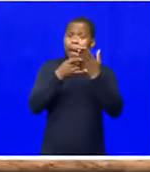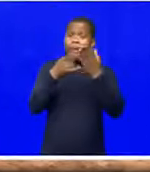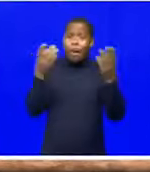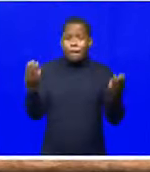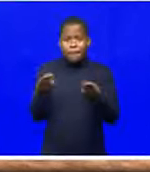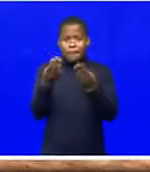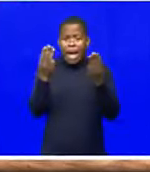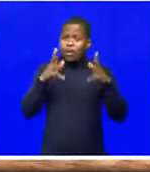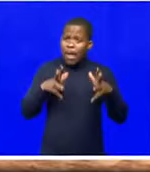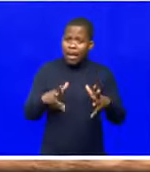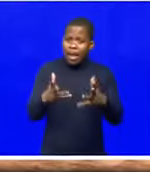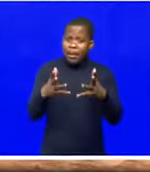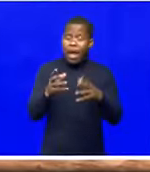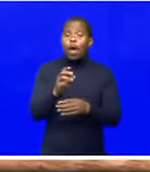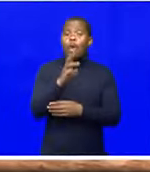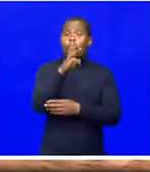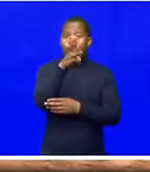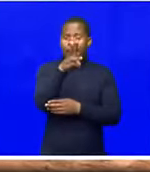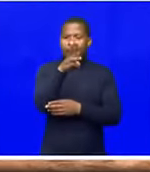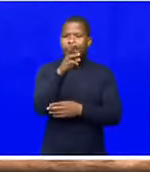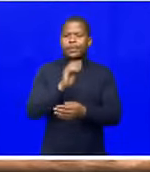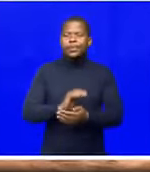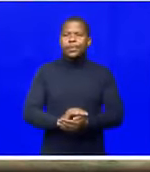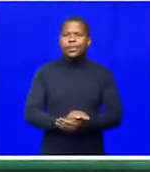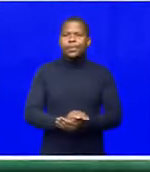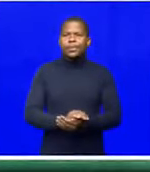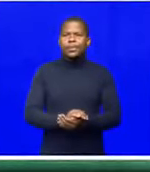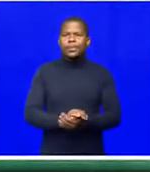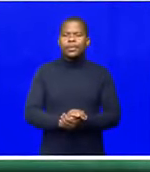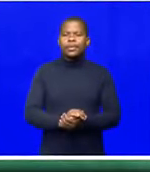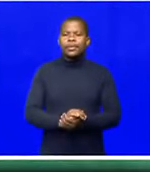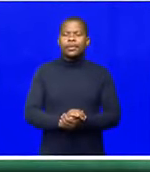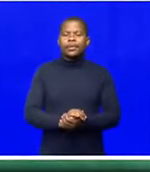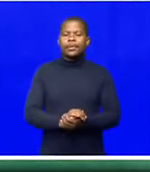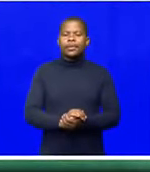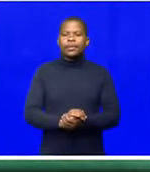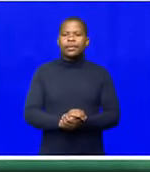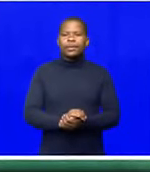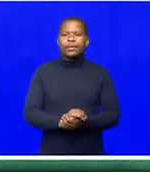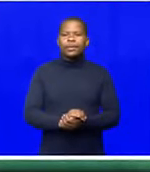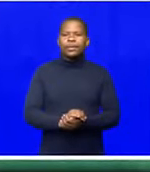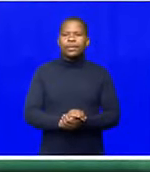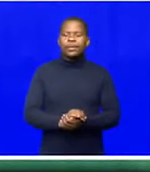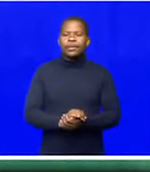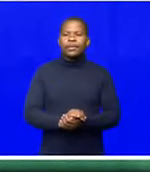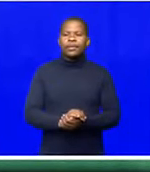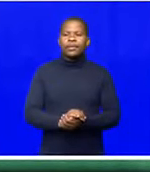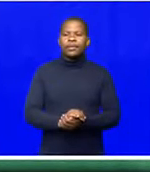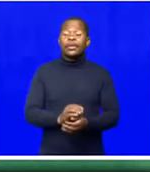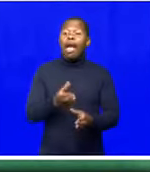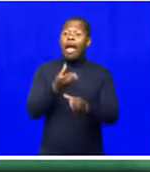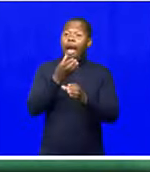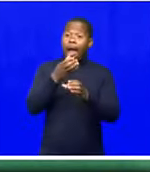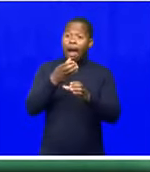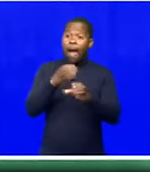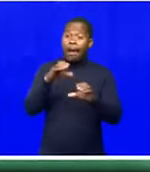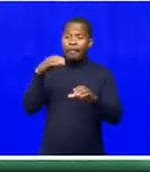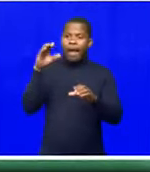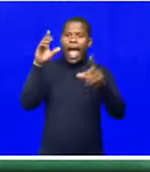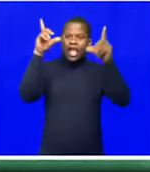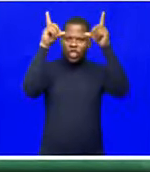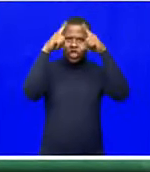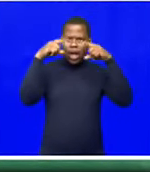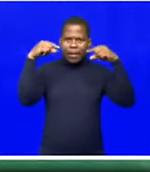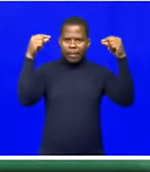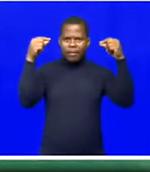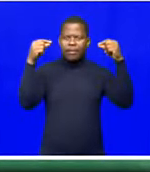yahulumende i-Regional Development Area. Letikulumba ke baseJapan lababambise live